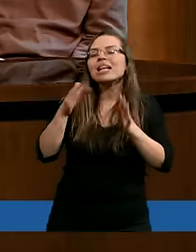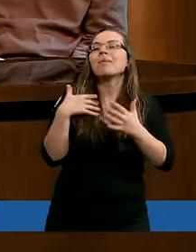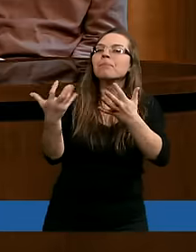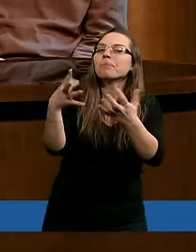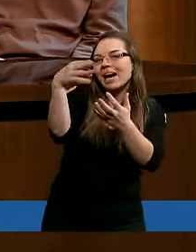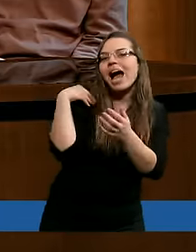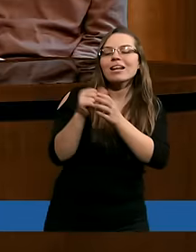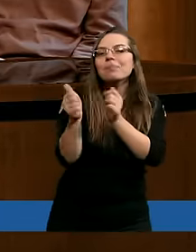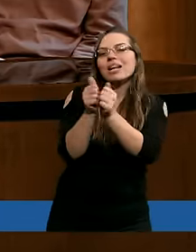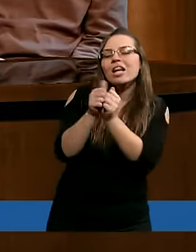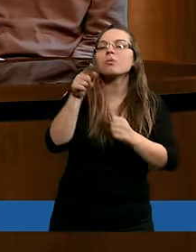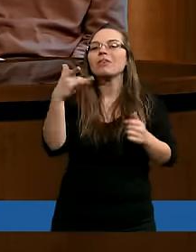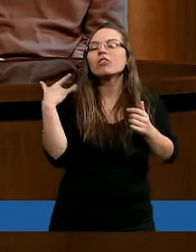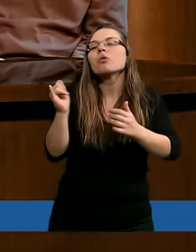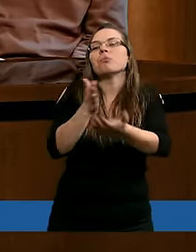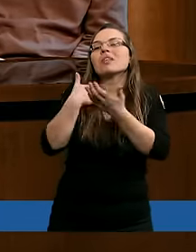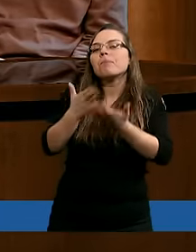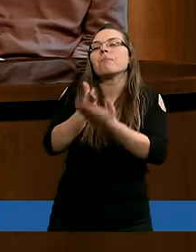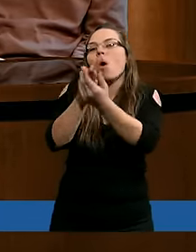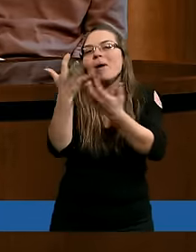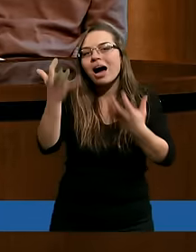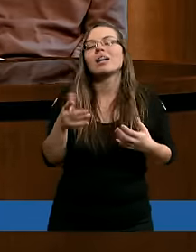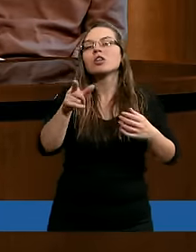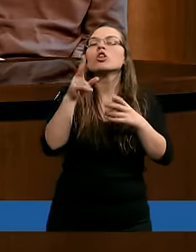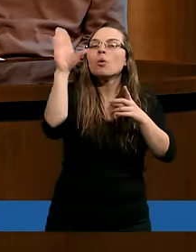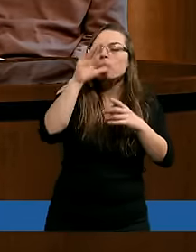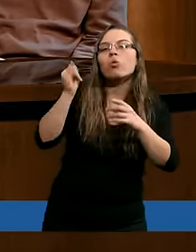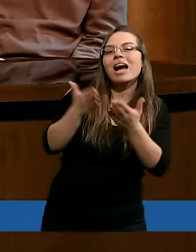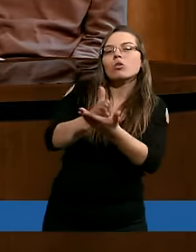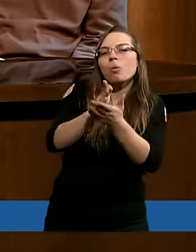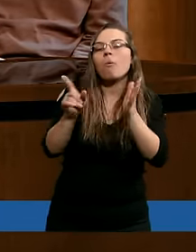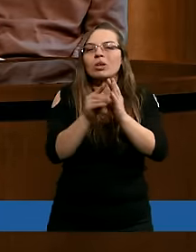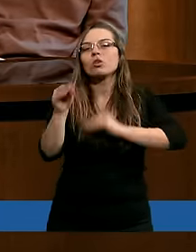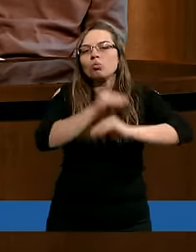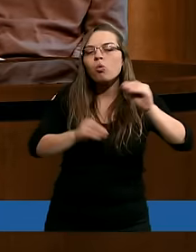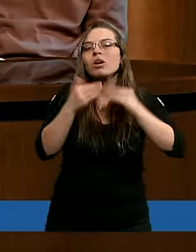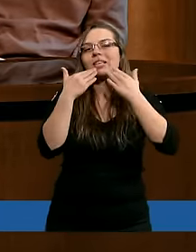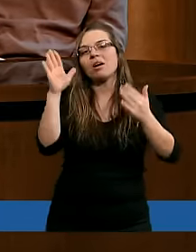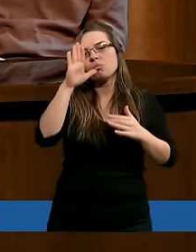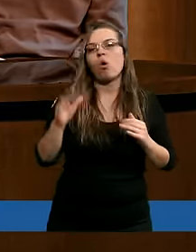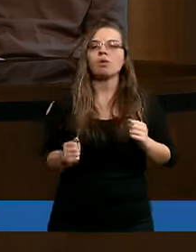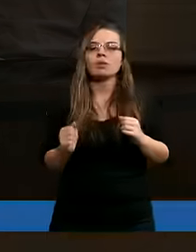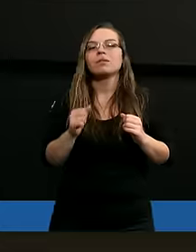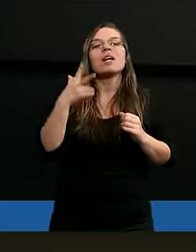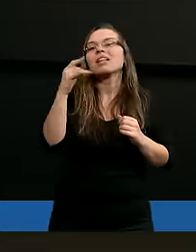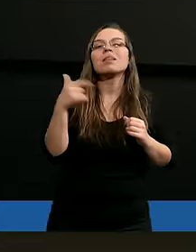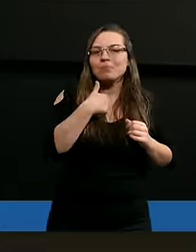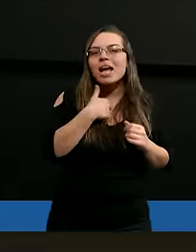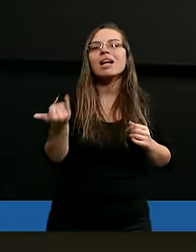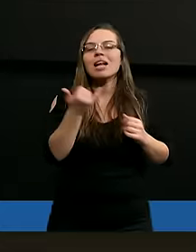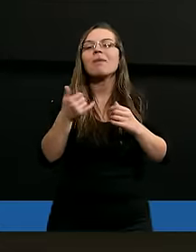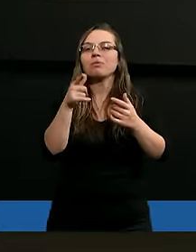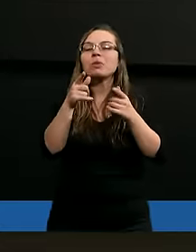posunąć się do targnięcia się na swoje życie, ale że z czasem Bóg jakoś ułoży to. W różny sposób, mi się wydaje. Mm. Dla mnie zawsze